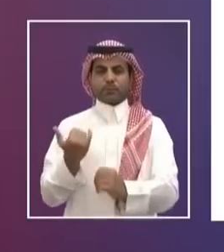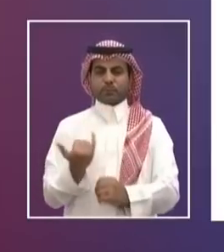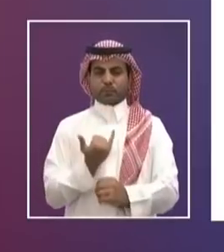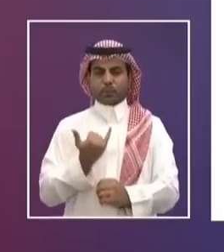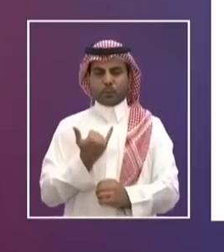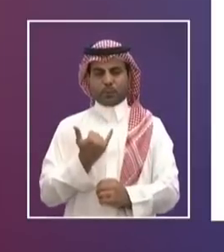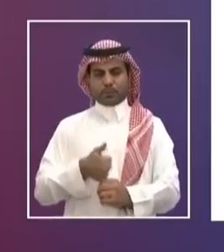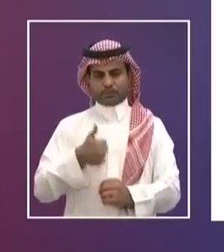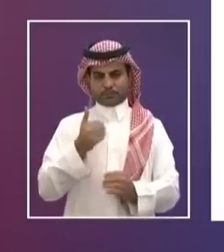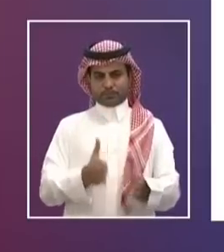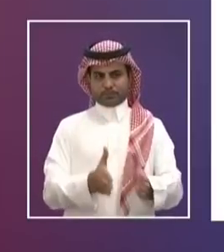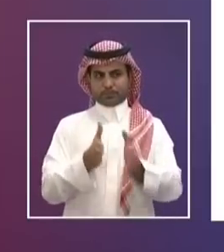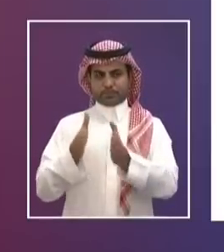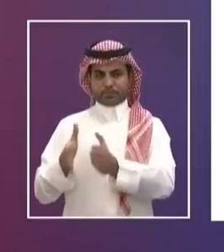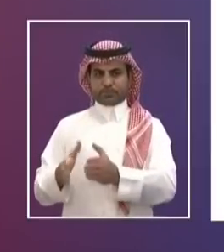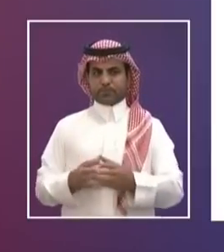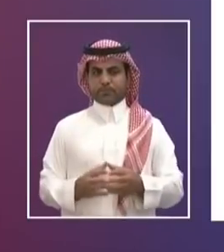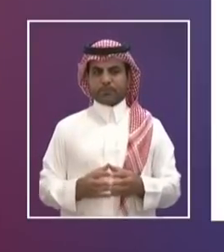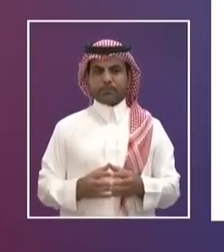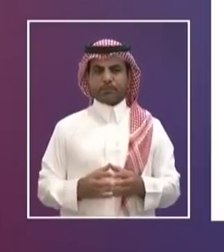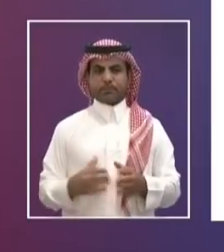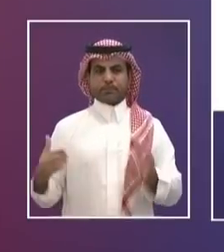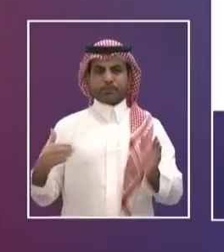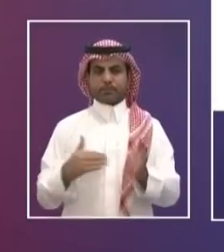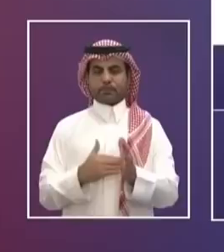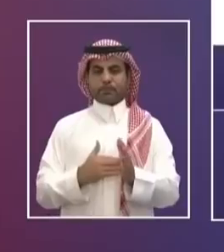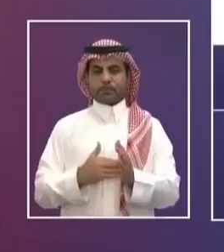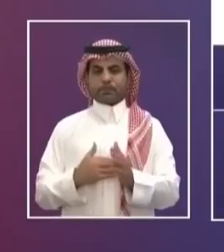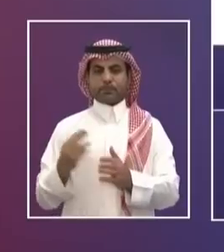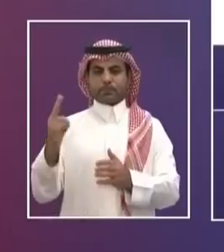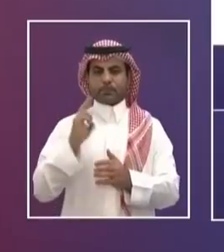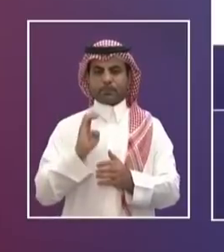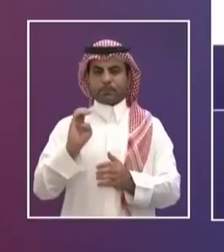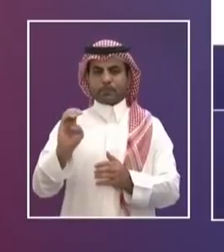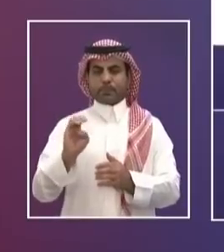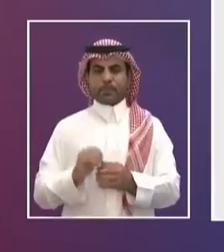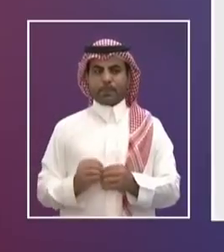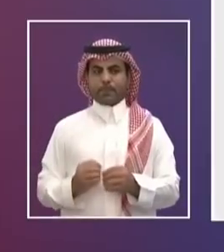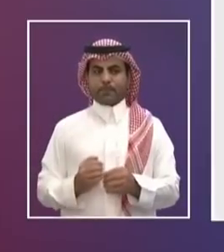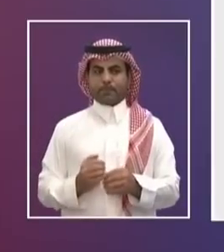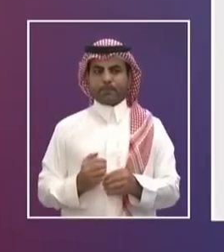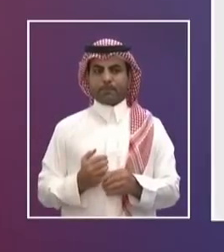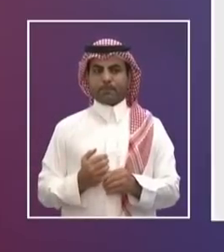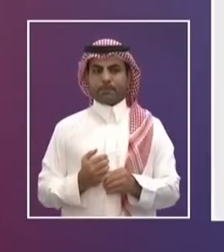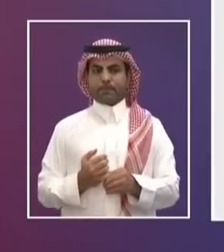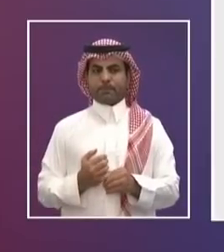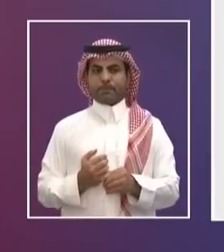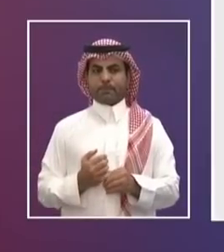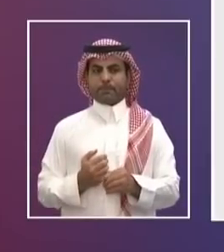الأمور الهامة جدا. هذا بما يخص سؤالنا الأول.